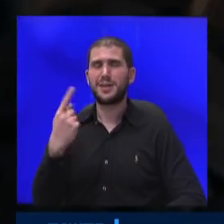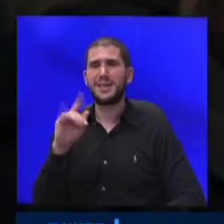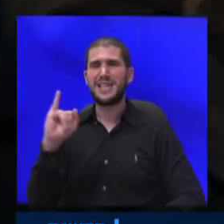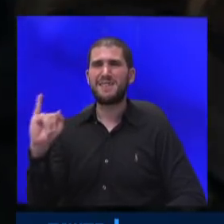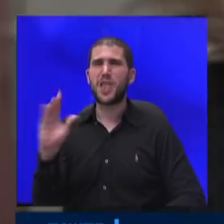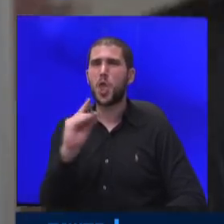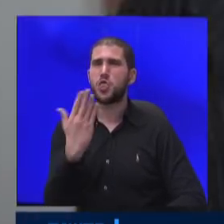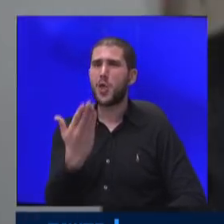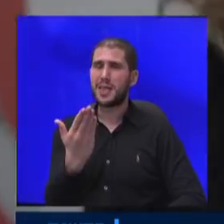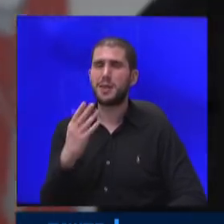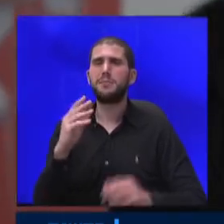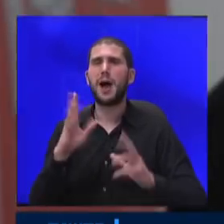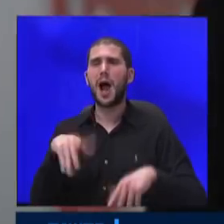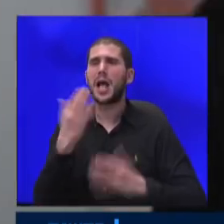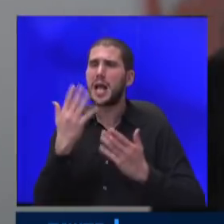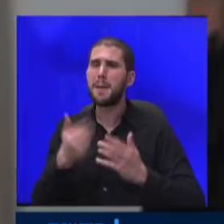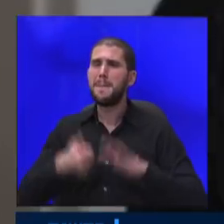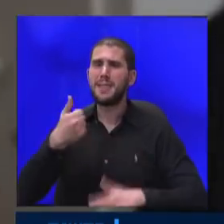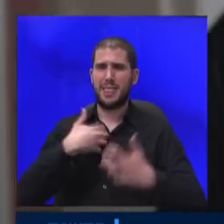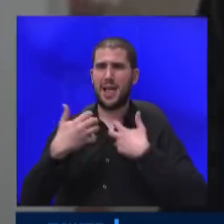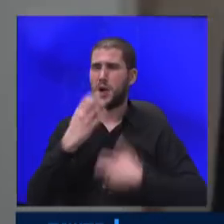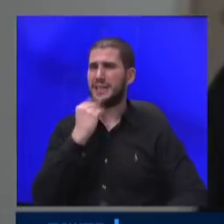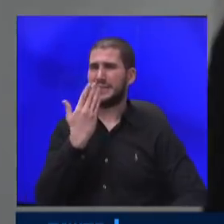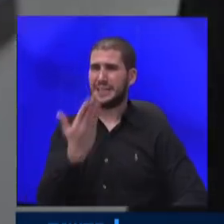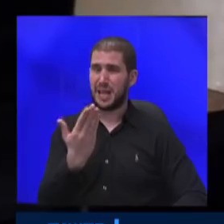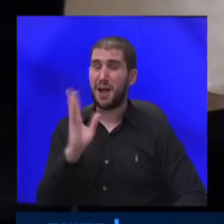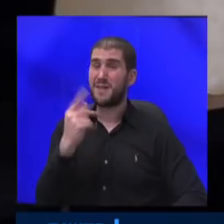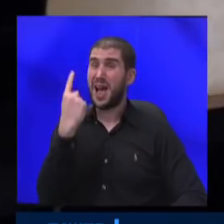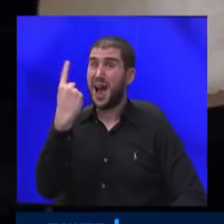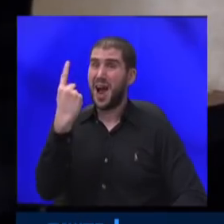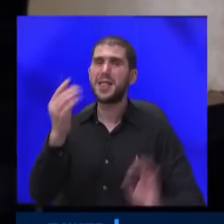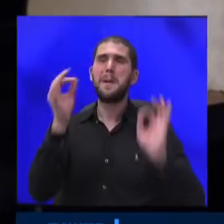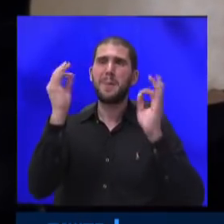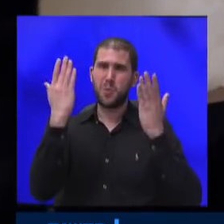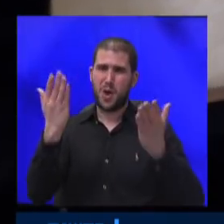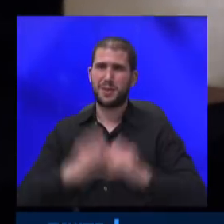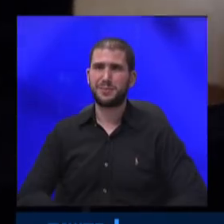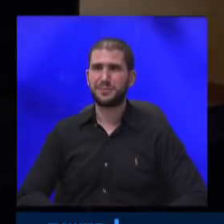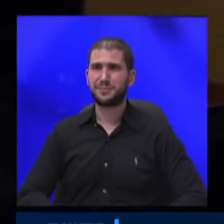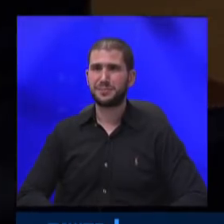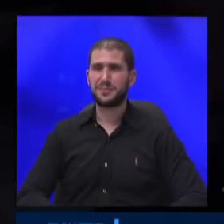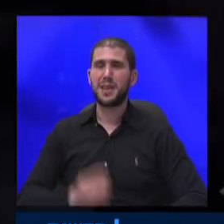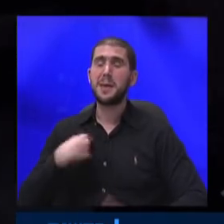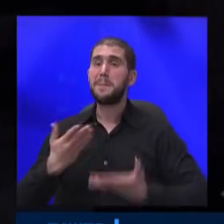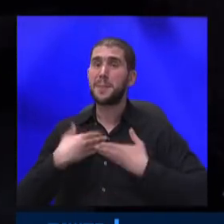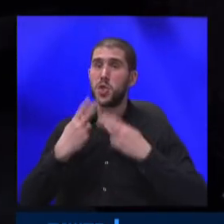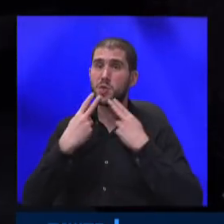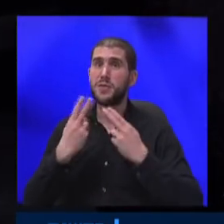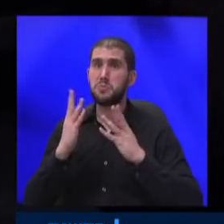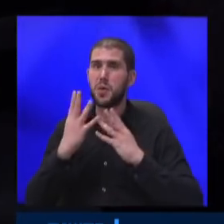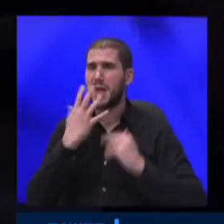יבגניה דודינה, מבוססת על כמה מנהלי תיאטראות ישראליים, אבל על אחת במיוחד. אני מקבלת תגובות מאוד